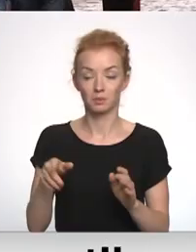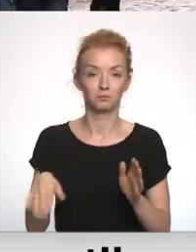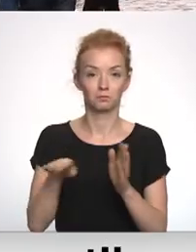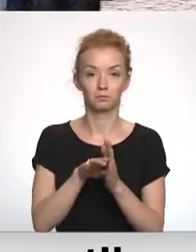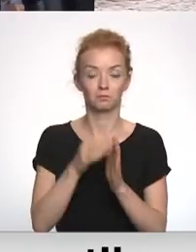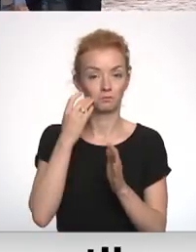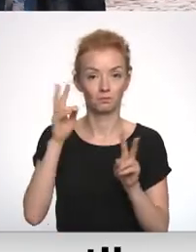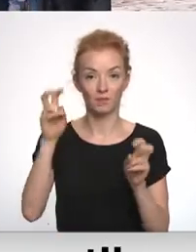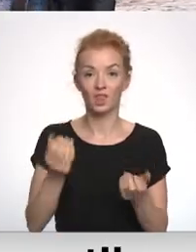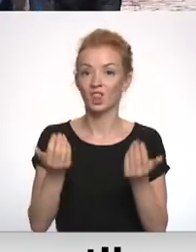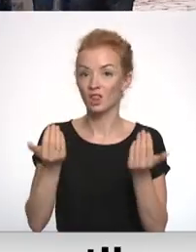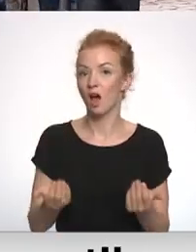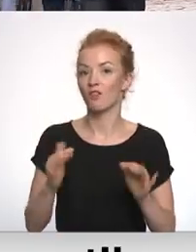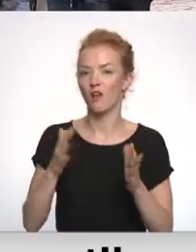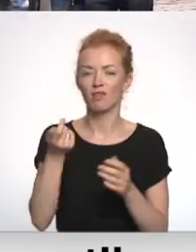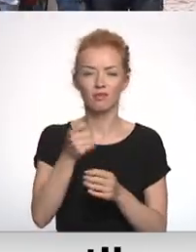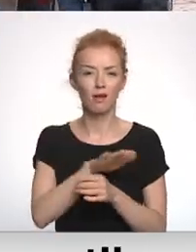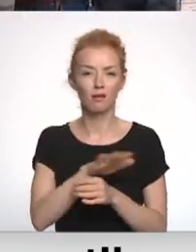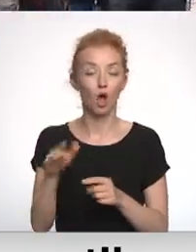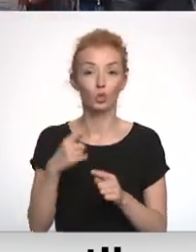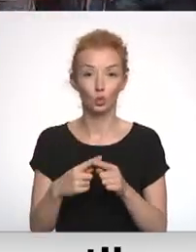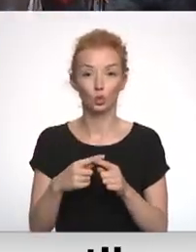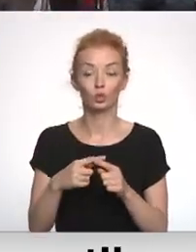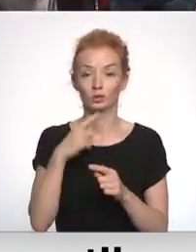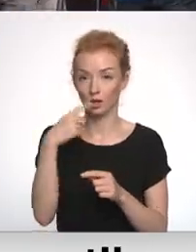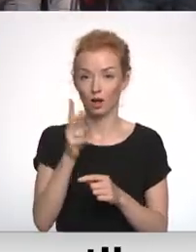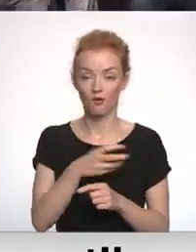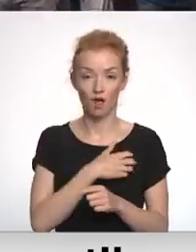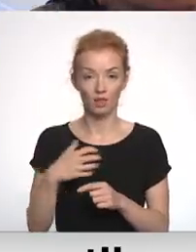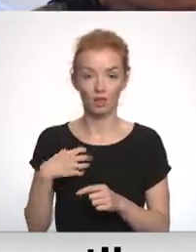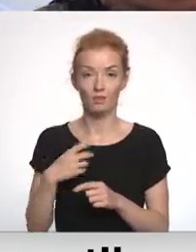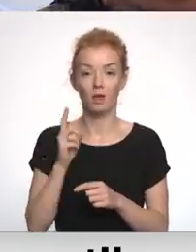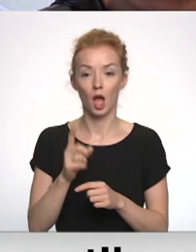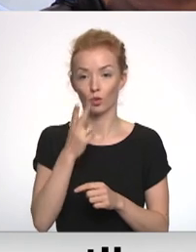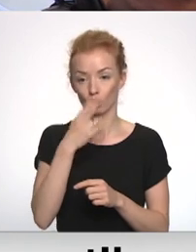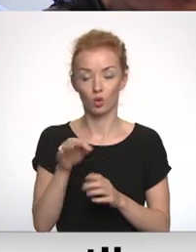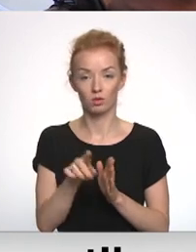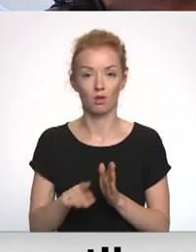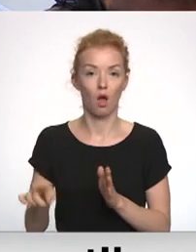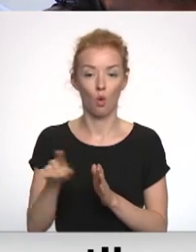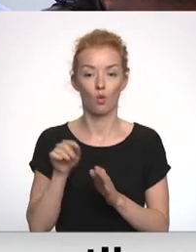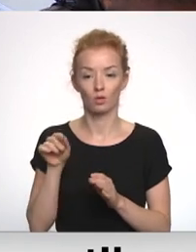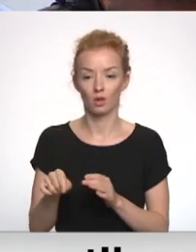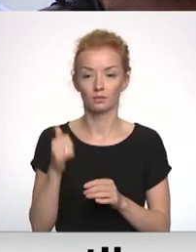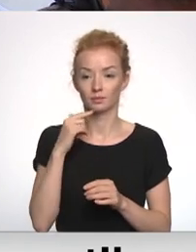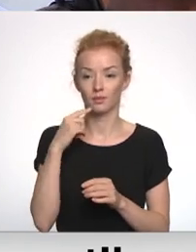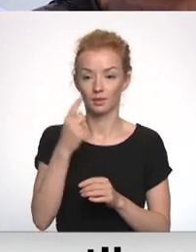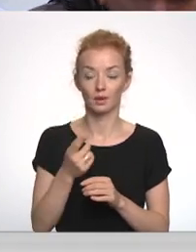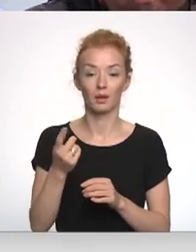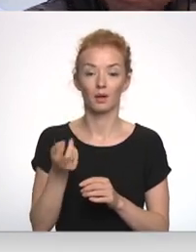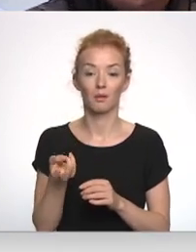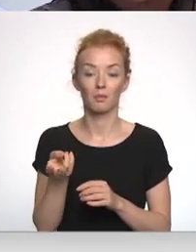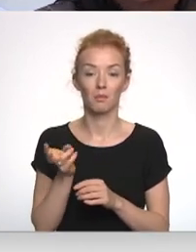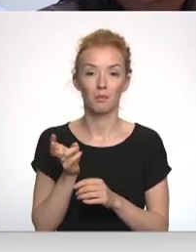saukli tagad vai nekad un savā programmā uzsver, ka valdībā ir jābūt no tautas. Šodien runāt par konkrētām prasībām, tad ienāciet pie